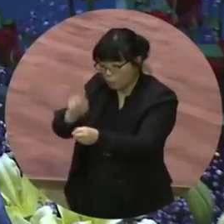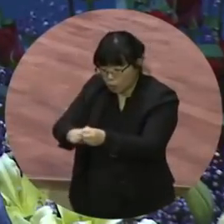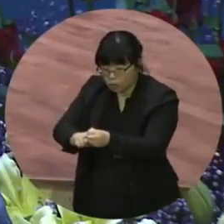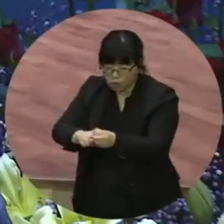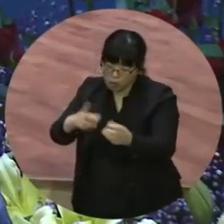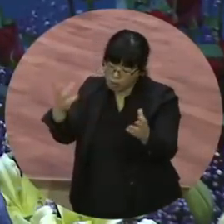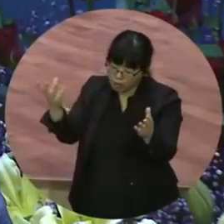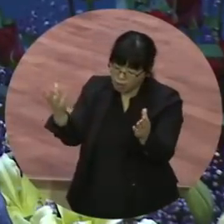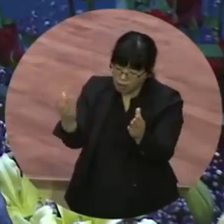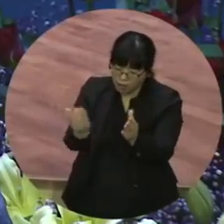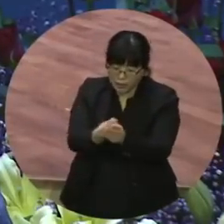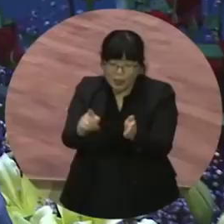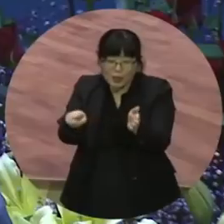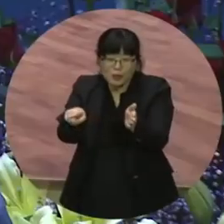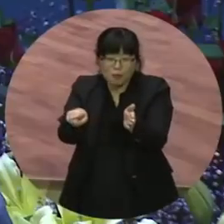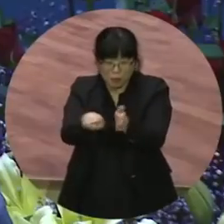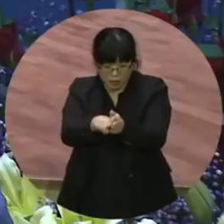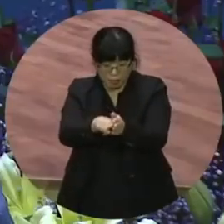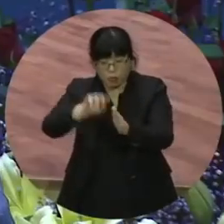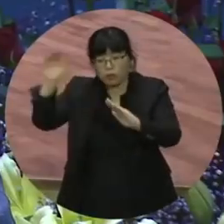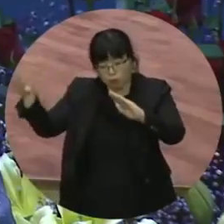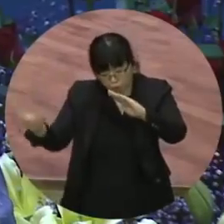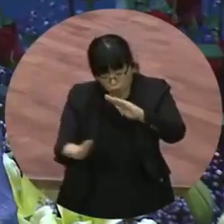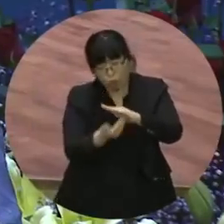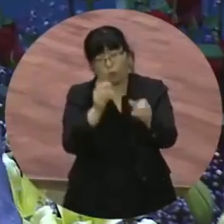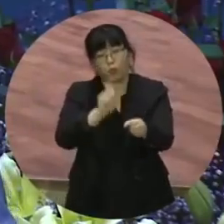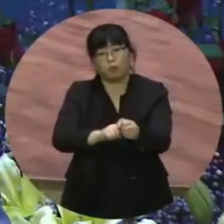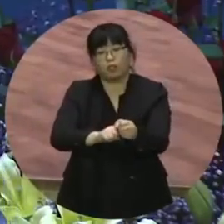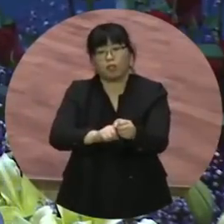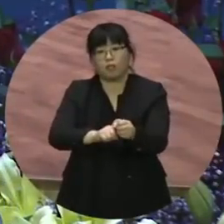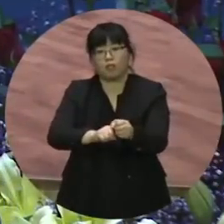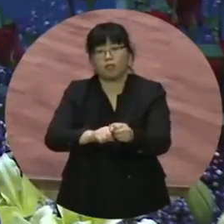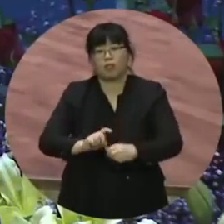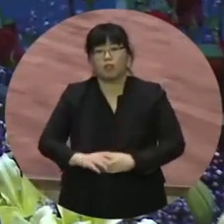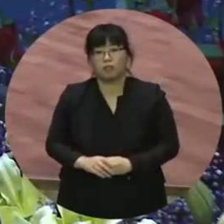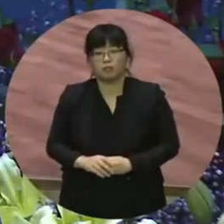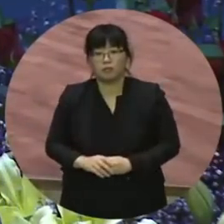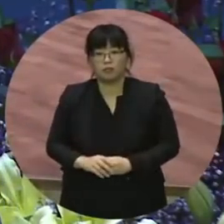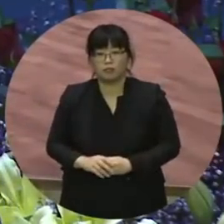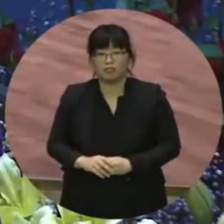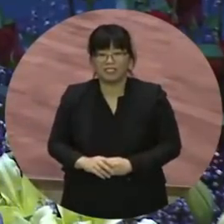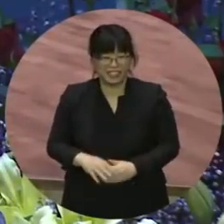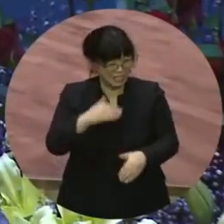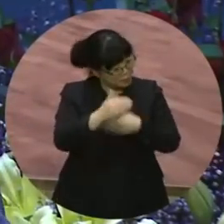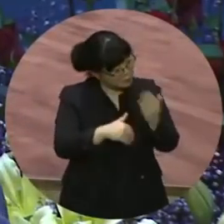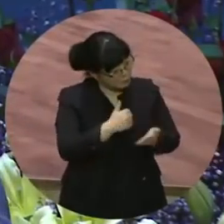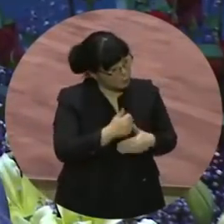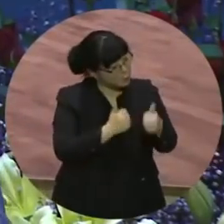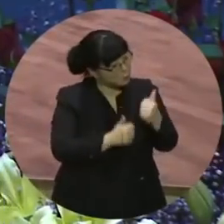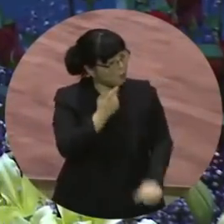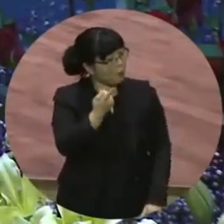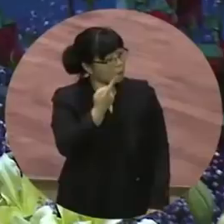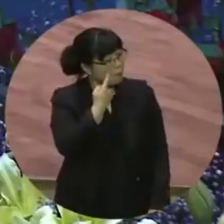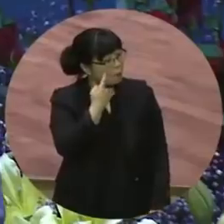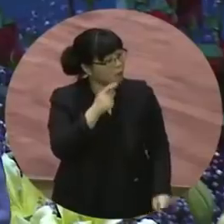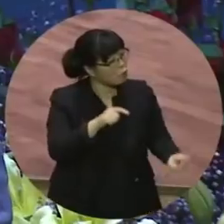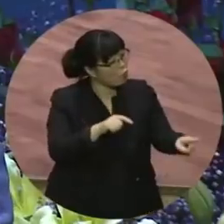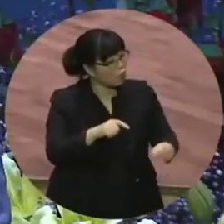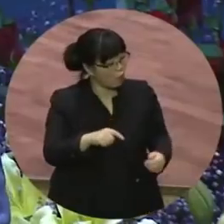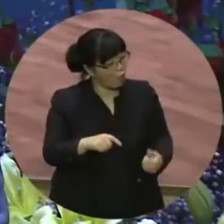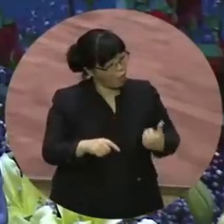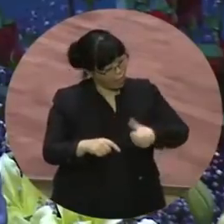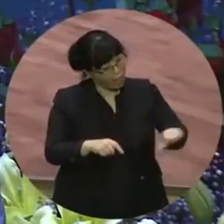자, 그런데 아브라함은 이런 하나님의 테스트를 정말 입이 딱 벌어질 정도로 그렇게